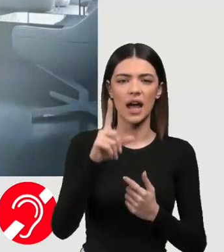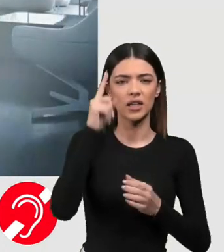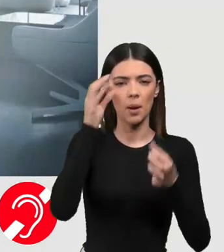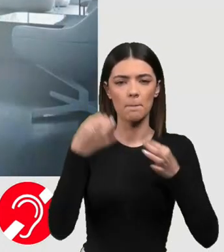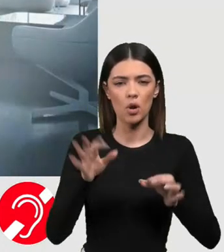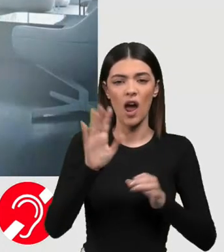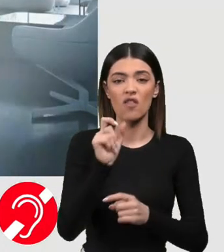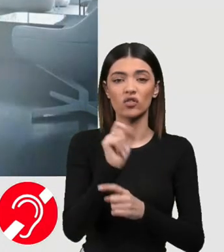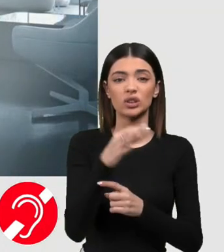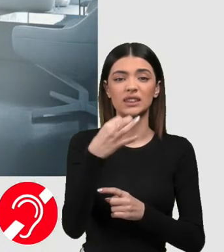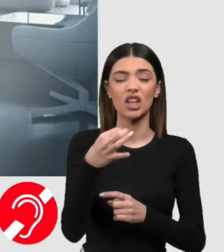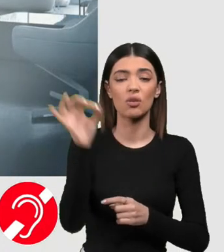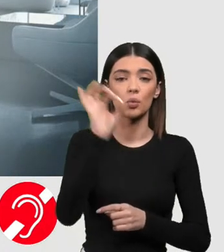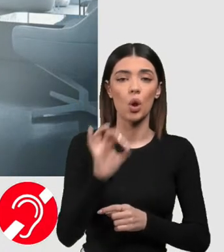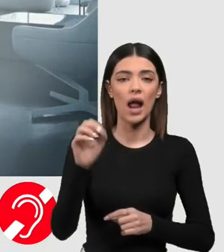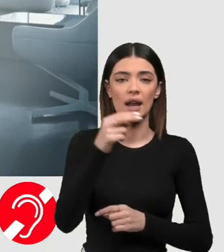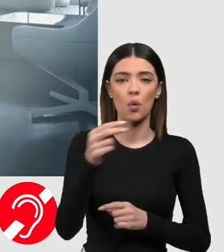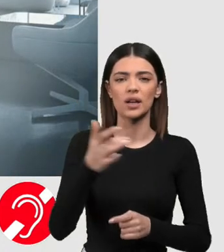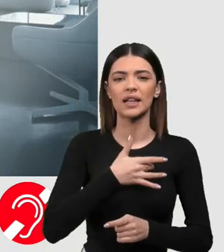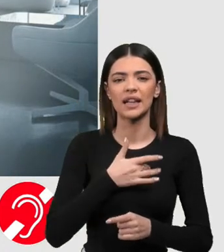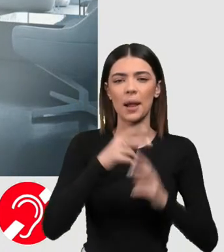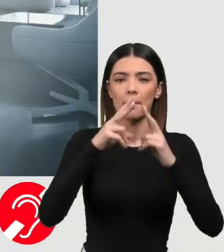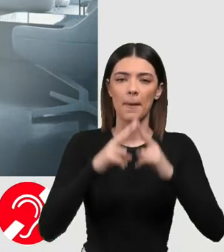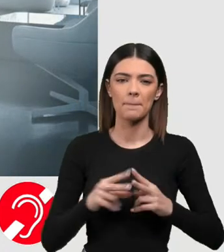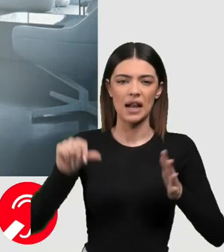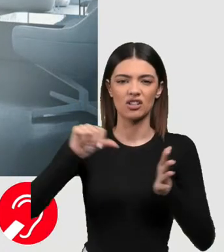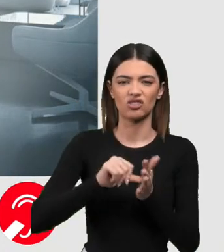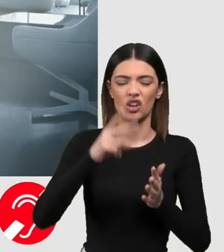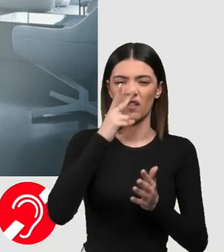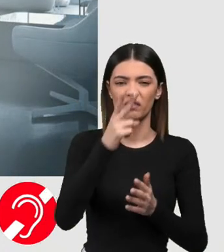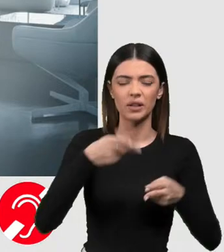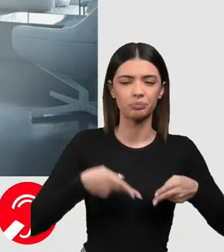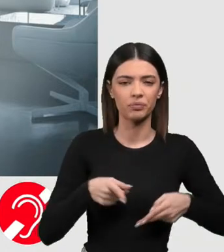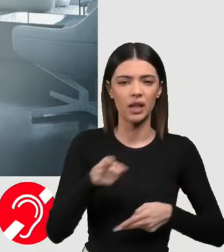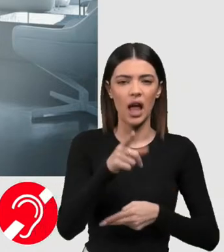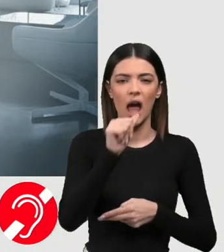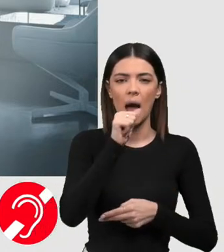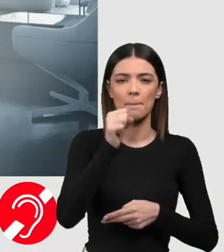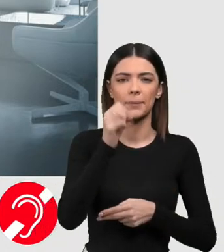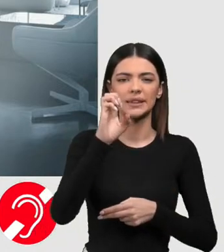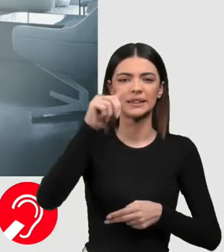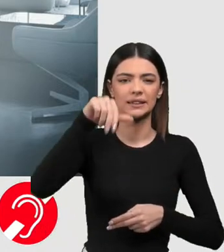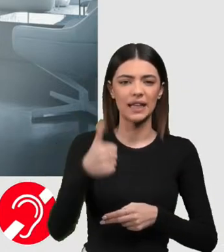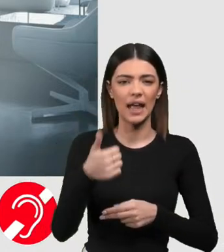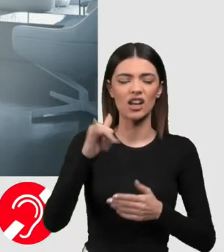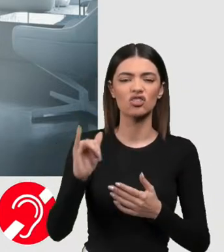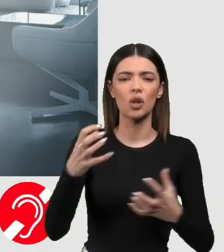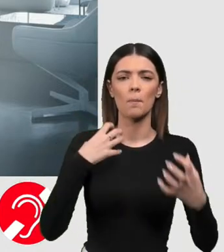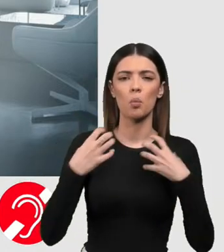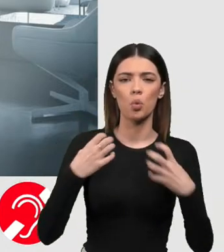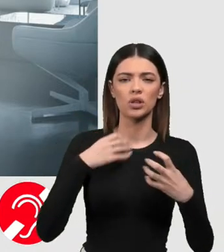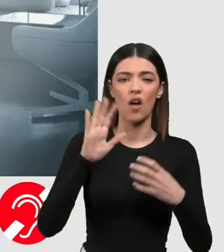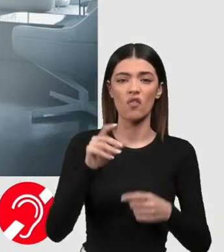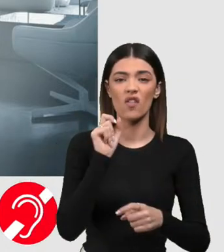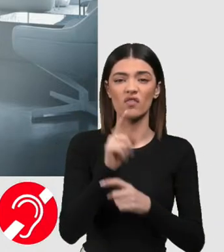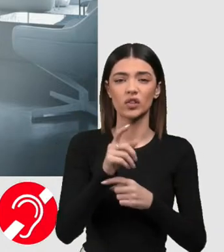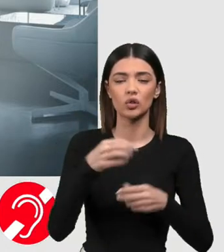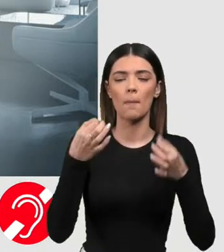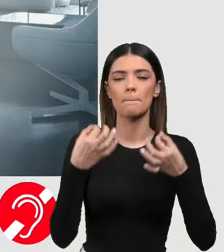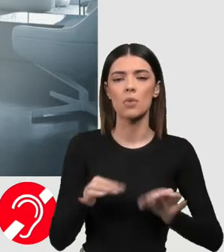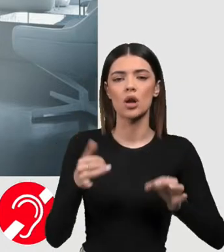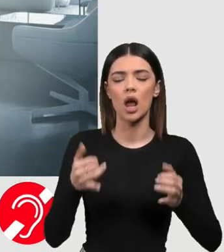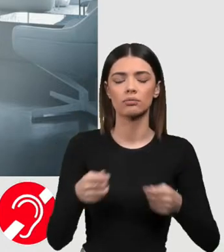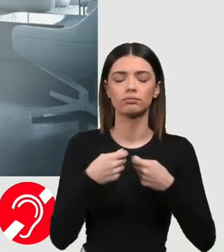Karl Lagerfeld a fost vândut pentru 10 milioane de euro, situat în inima Parisului istoric, cu vedere la Sena și la Muzeul Louvre. Apartamentul a fost complet